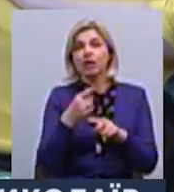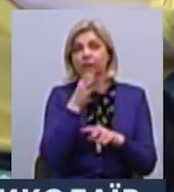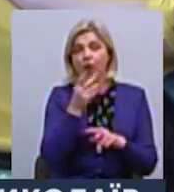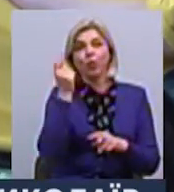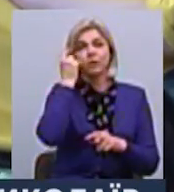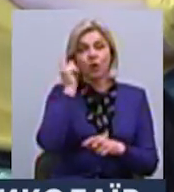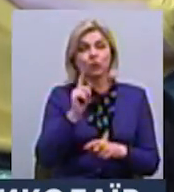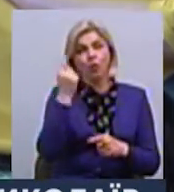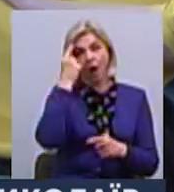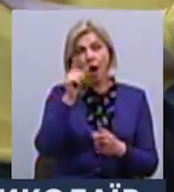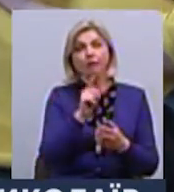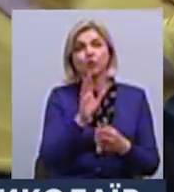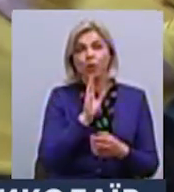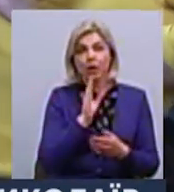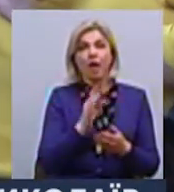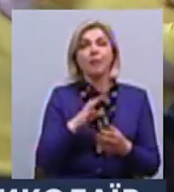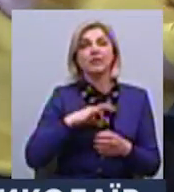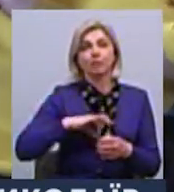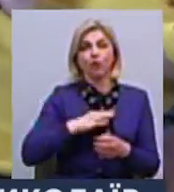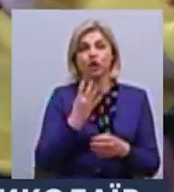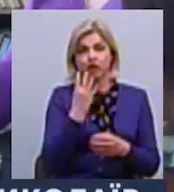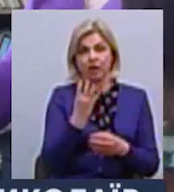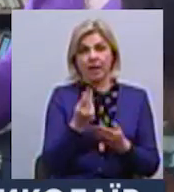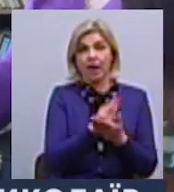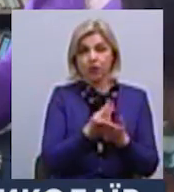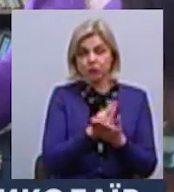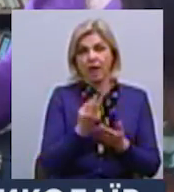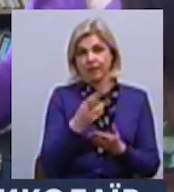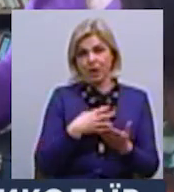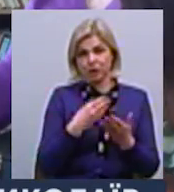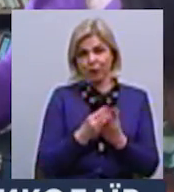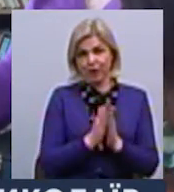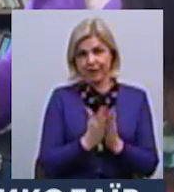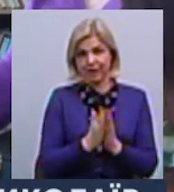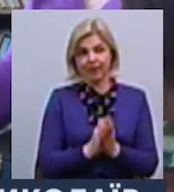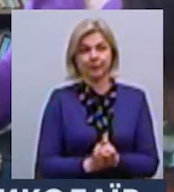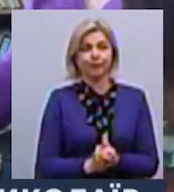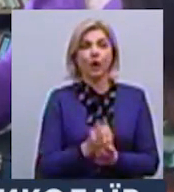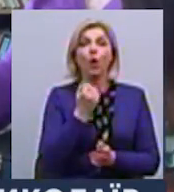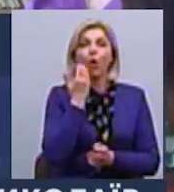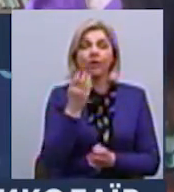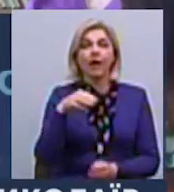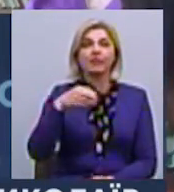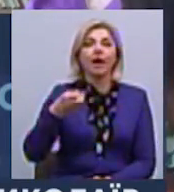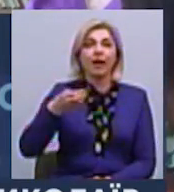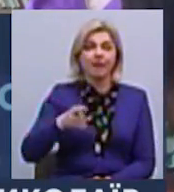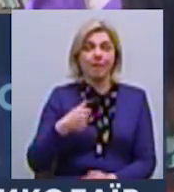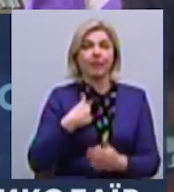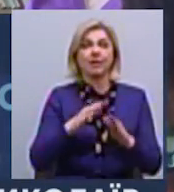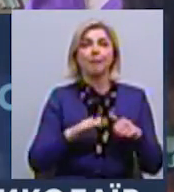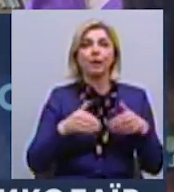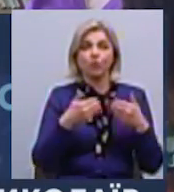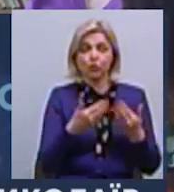що авторка використає 4 ілюстрації для своєї книги. Коли Таня мені пропонувала... Коли Тетяна